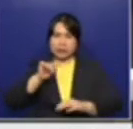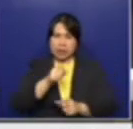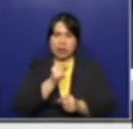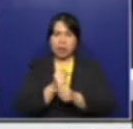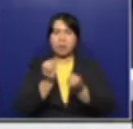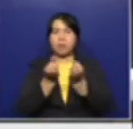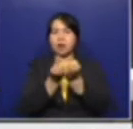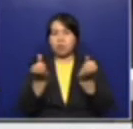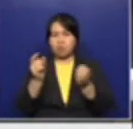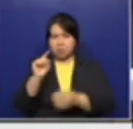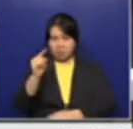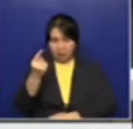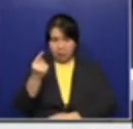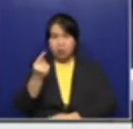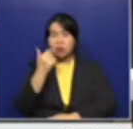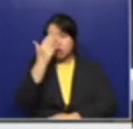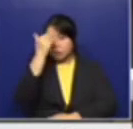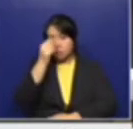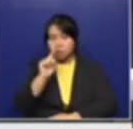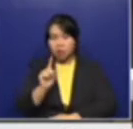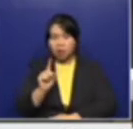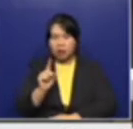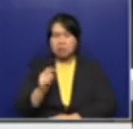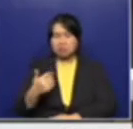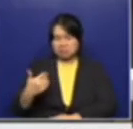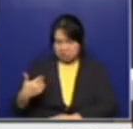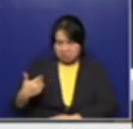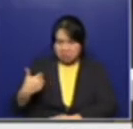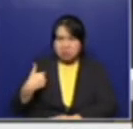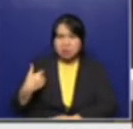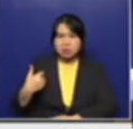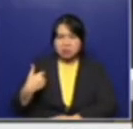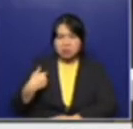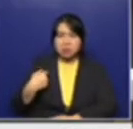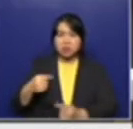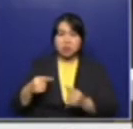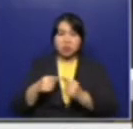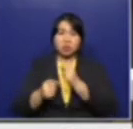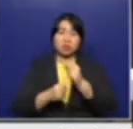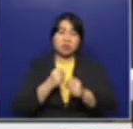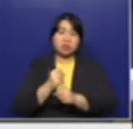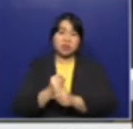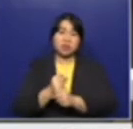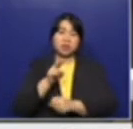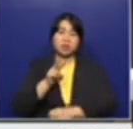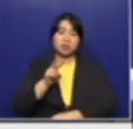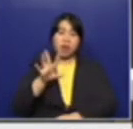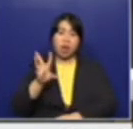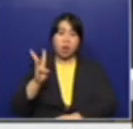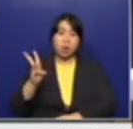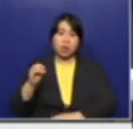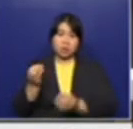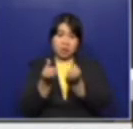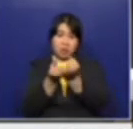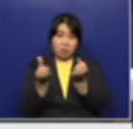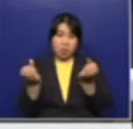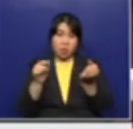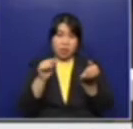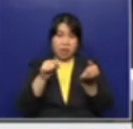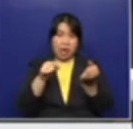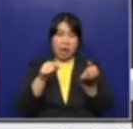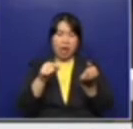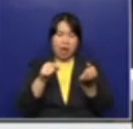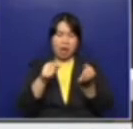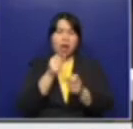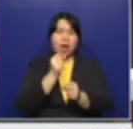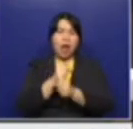ใหม่เนื่องจากเป็นที่ยอมรับว่ารัฐธรรมนูญฉบับปี2560นี้ร่างขึ้นม